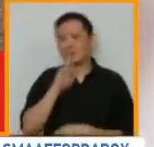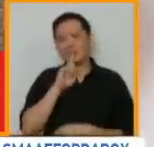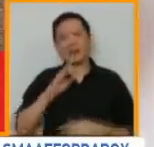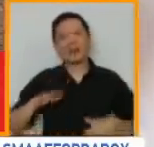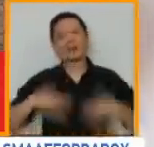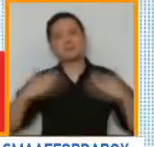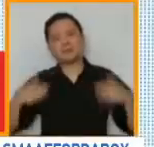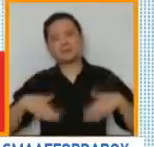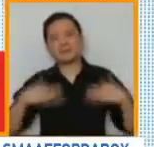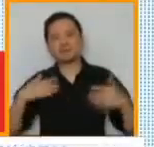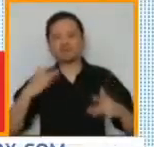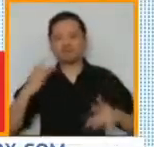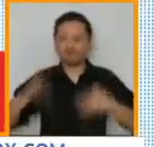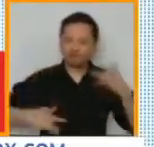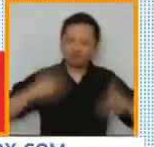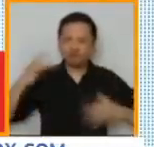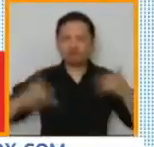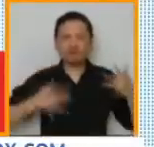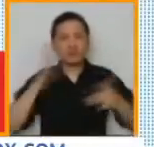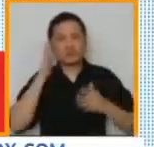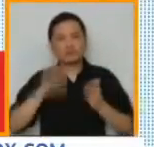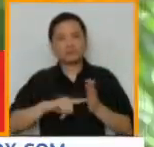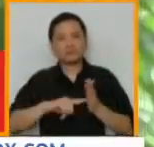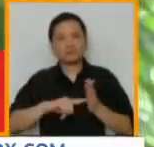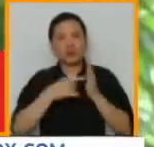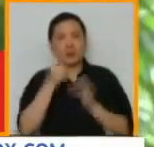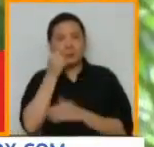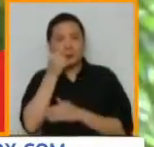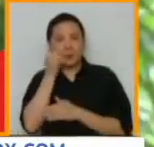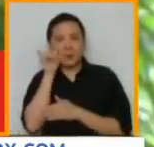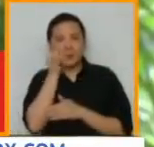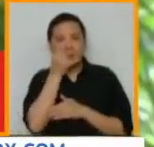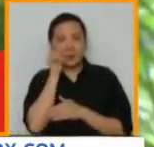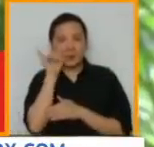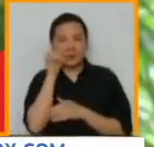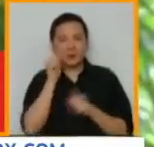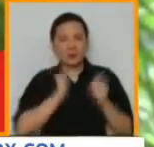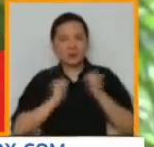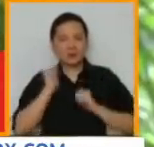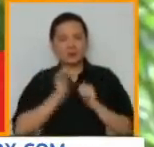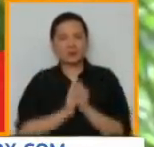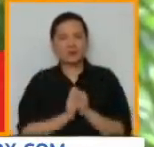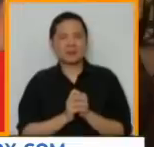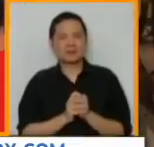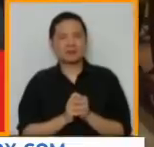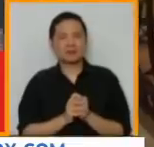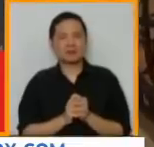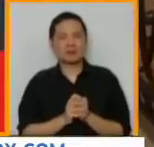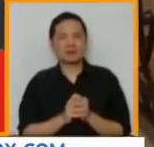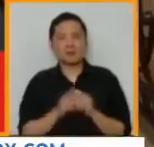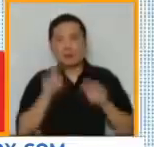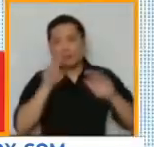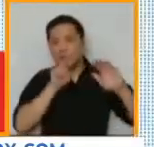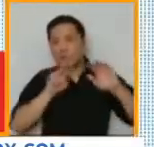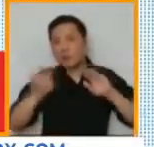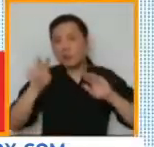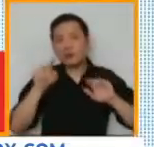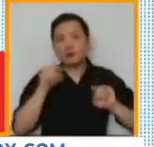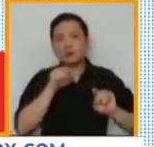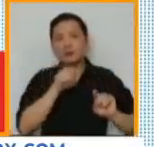aming taping. Looking forward to a series of pitchings from the creative minds